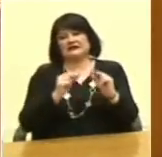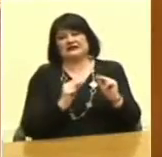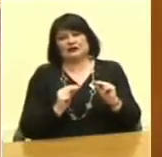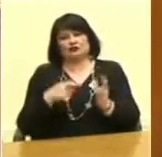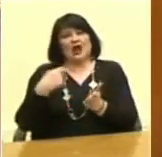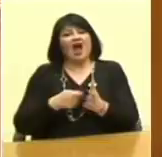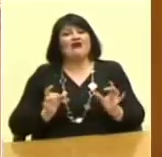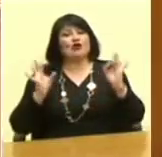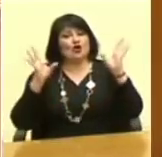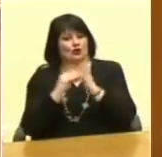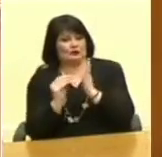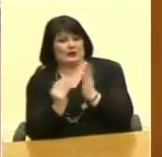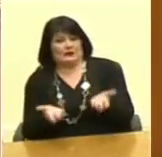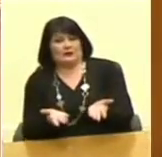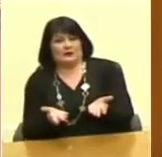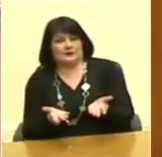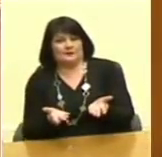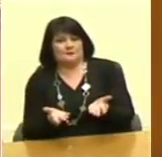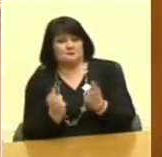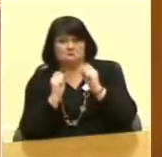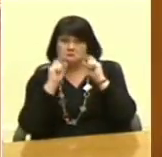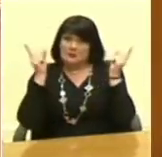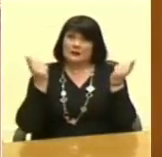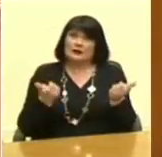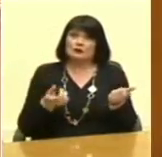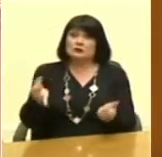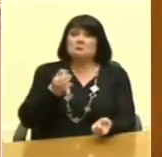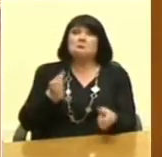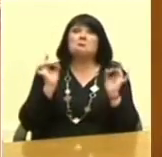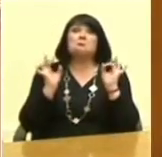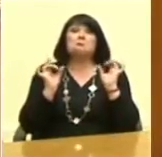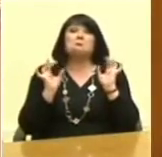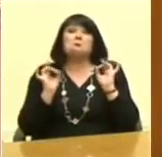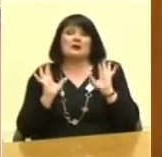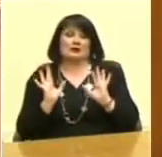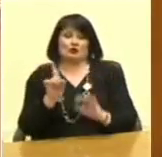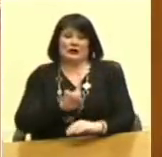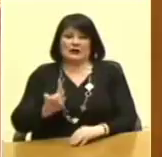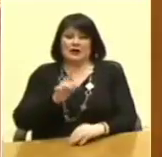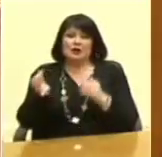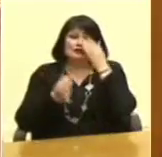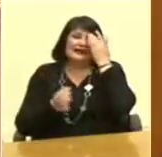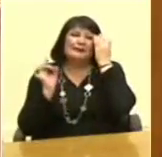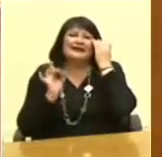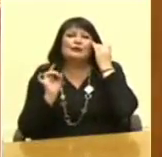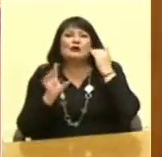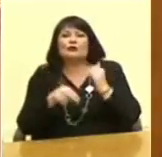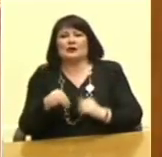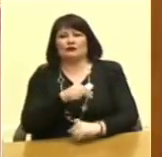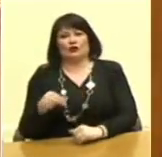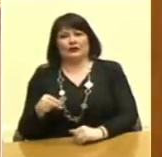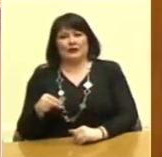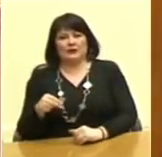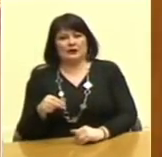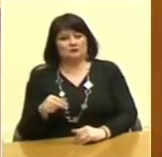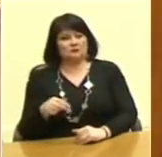αφορολόγητο. Μου έκανε εντύπωση καμία αναφορά δεν υπήρξε από τον πρόεδρο της Νέας Δημοκρατίας για το θέμα αυτό. Εδώ